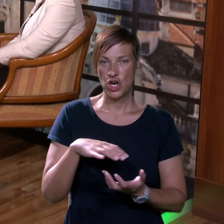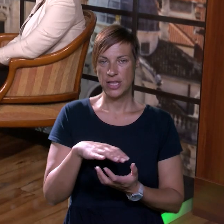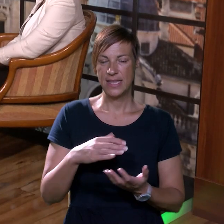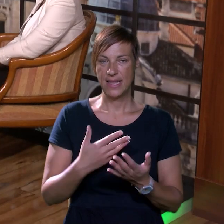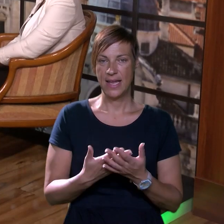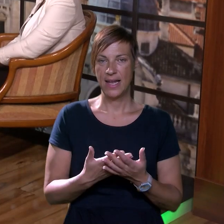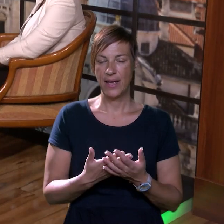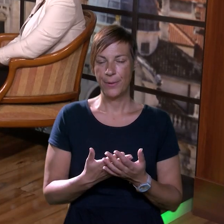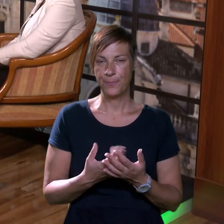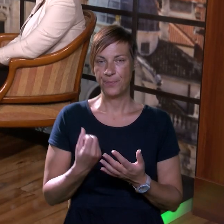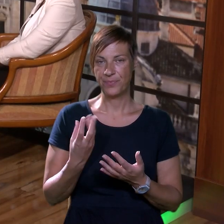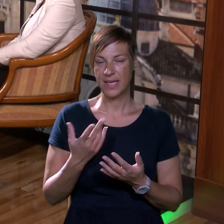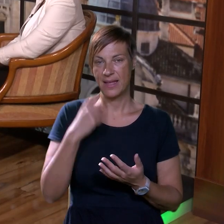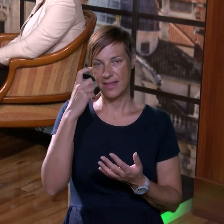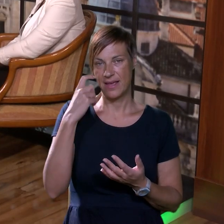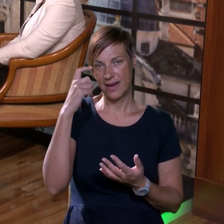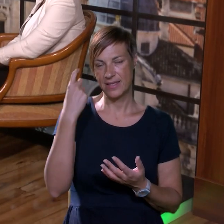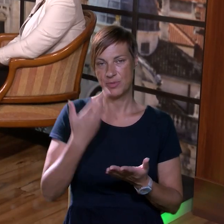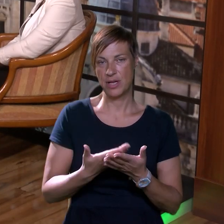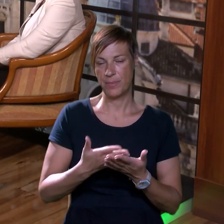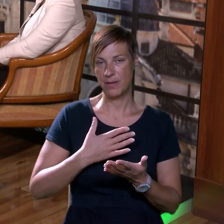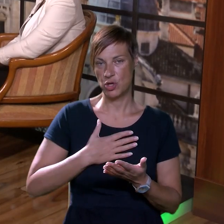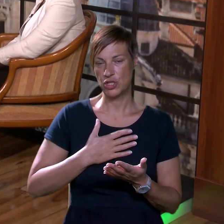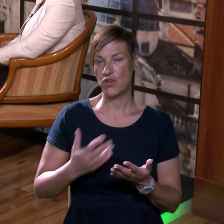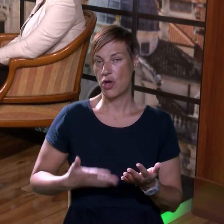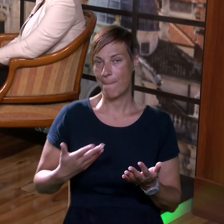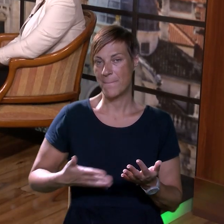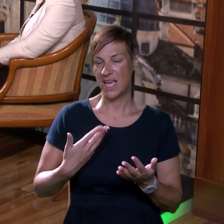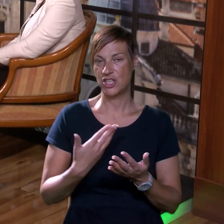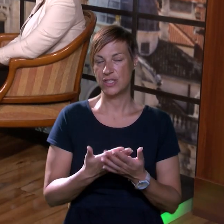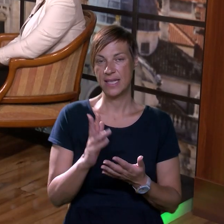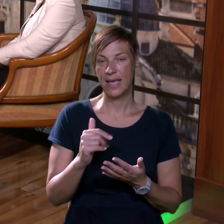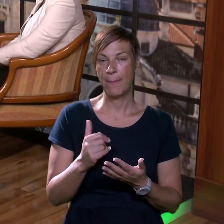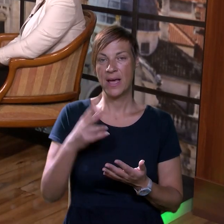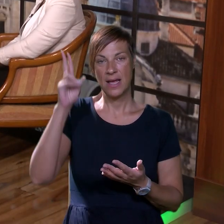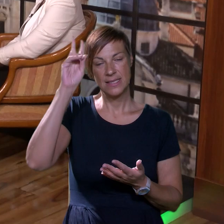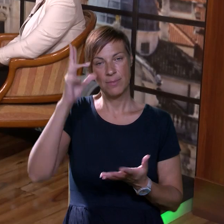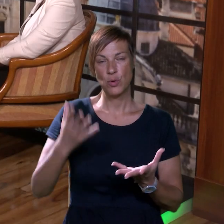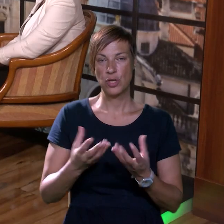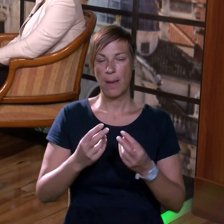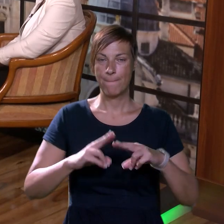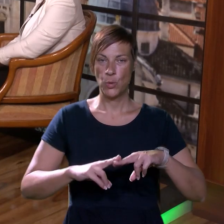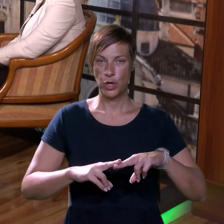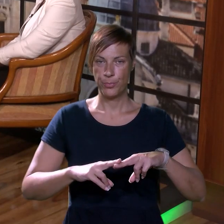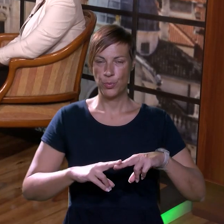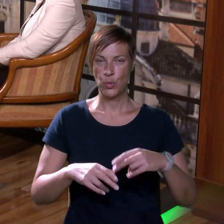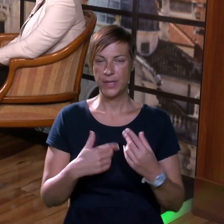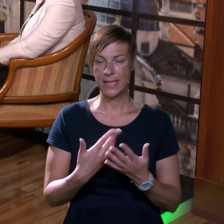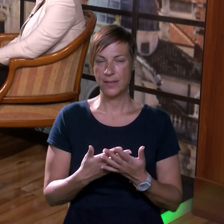roditelja. Kada razmišljam, na primjer, o svojoj mladosti, imala sam priliku puno puta